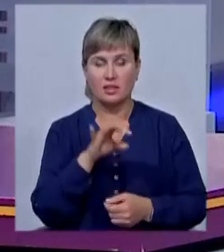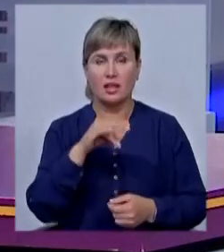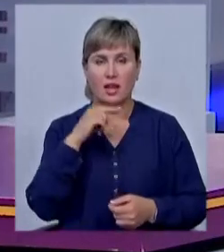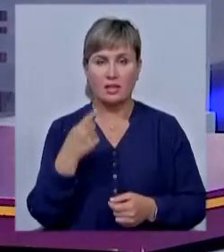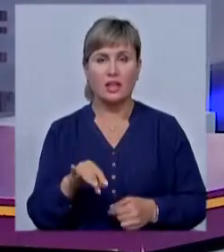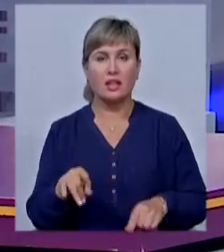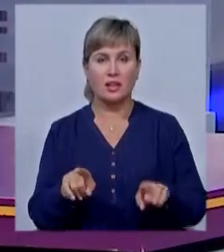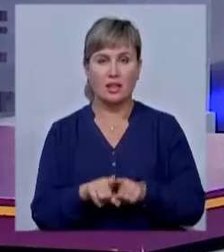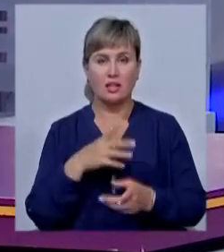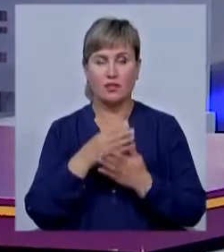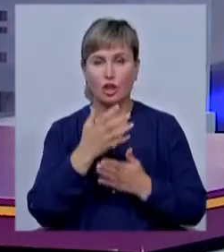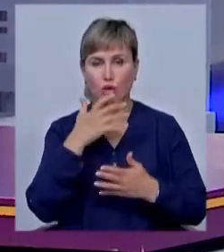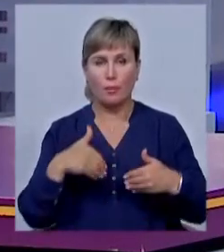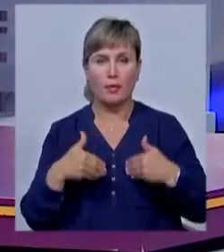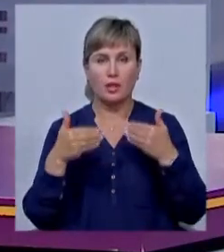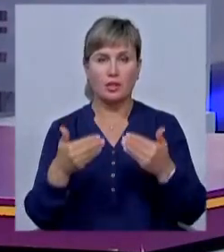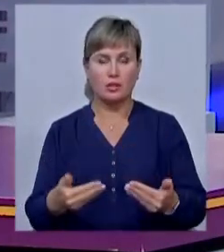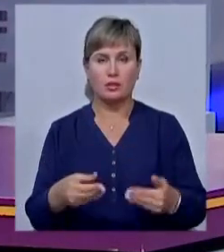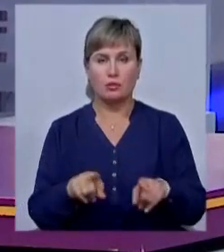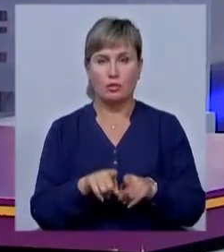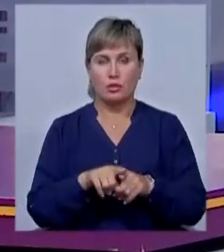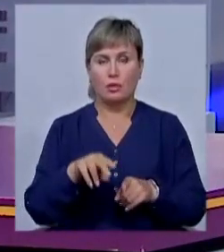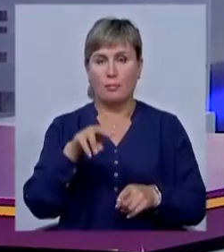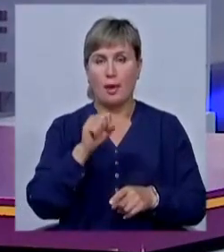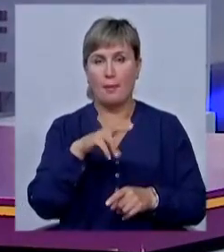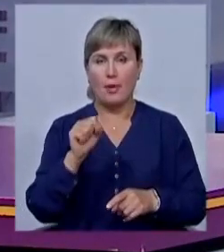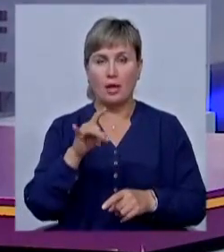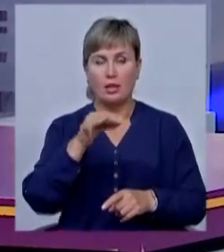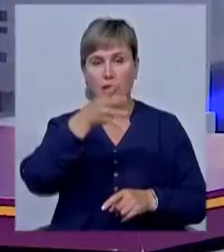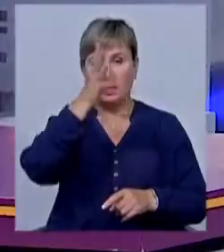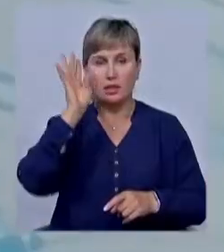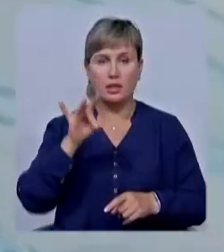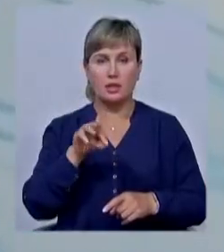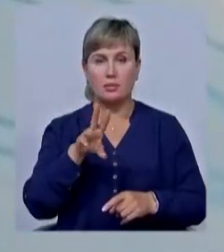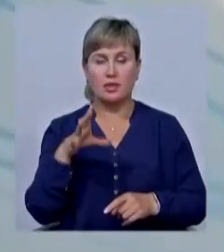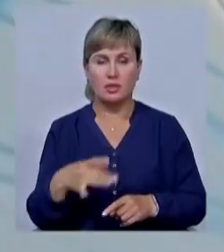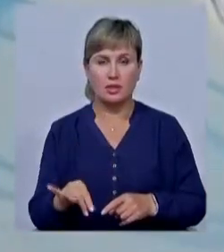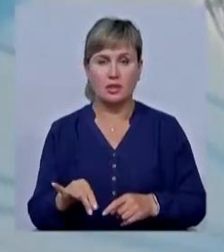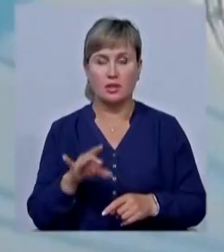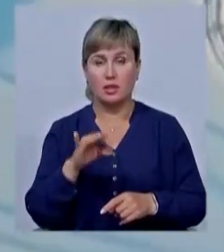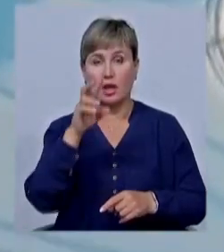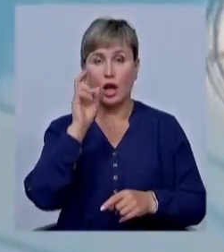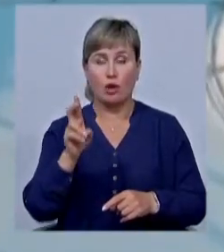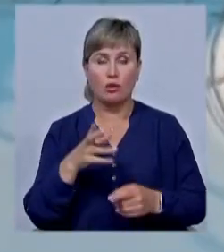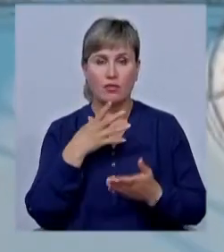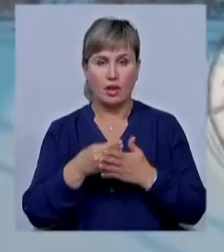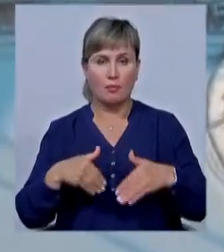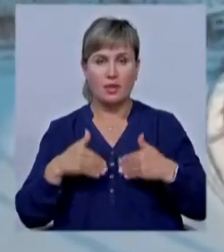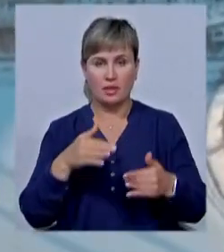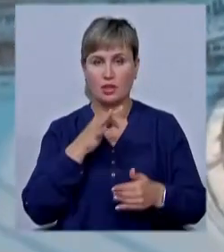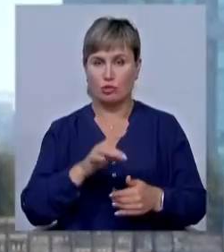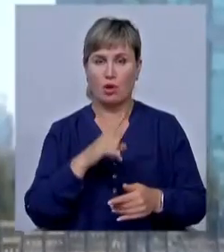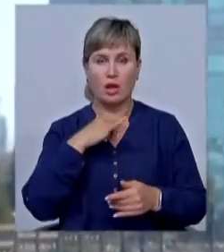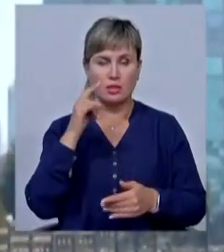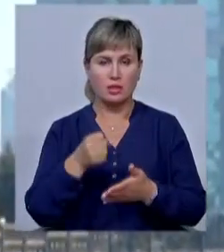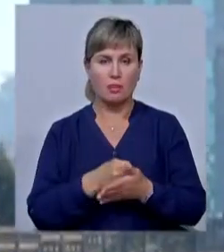также свои теплые пожелания адресовали Папа Римский, Франциск и король Нидерландов. В своих поздравлениях они отметили, что Казахстан